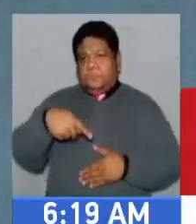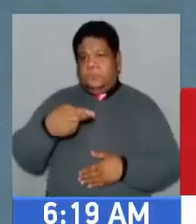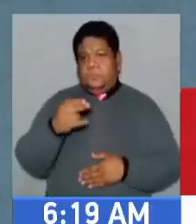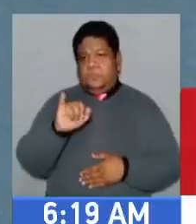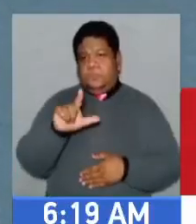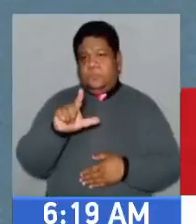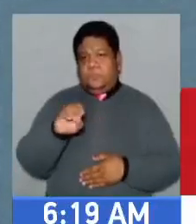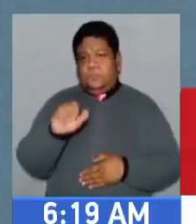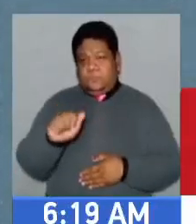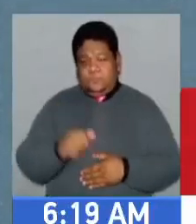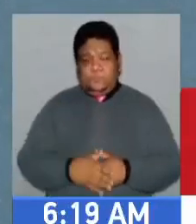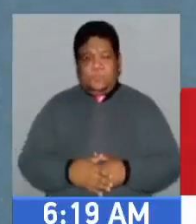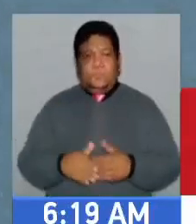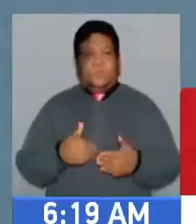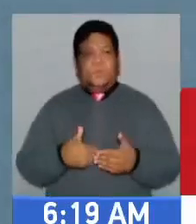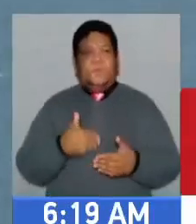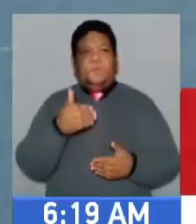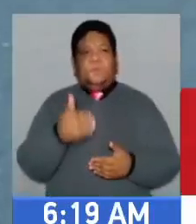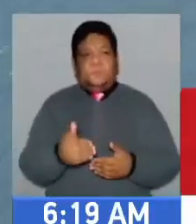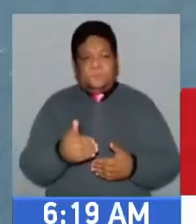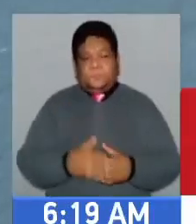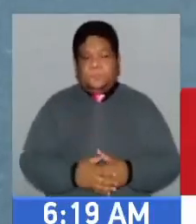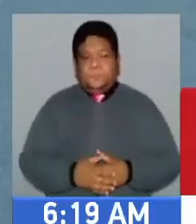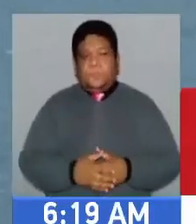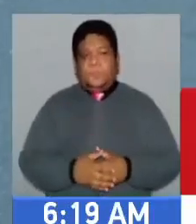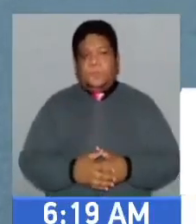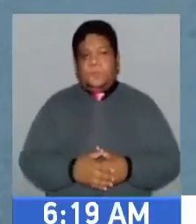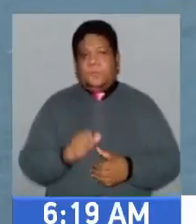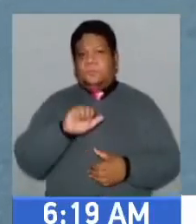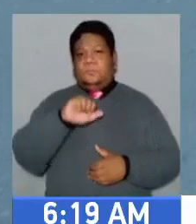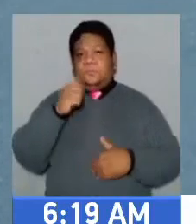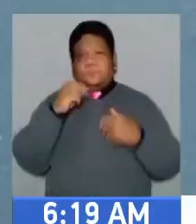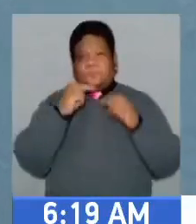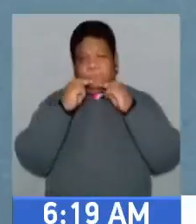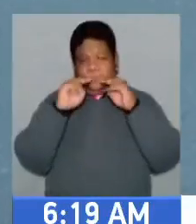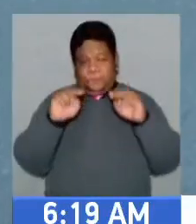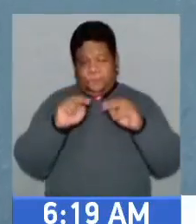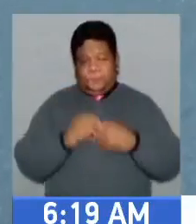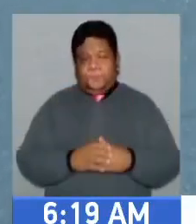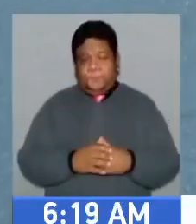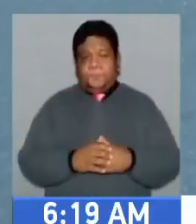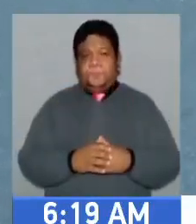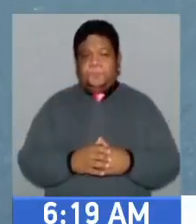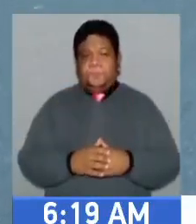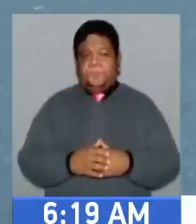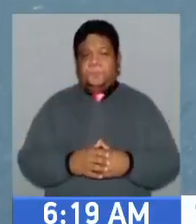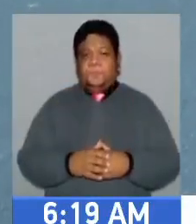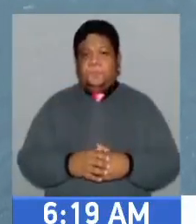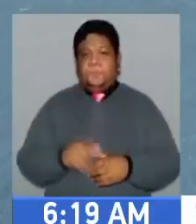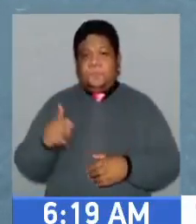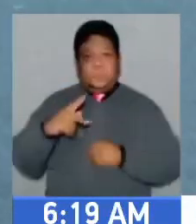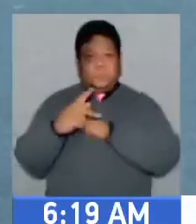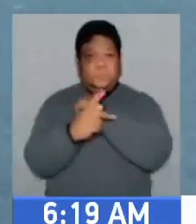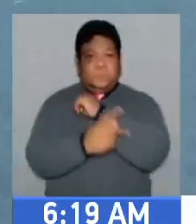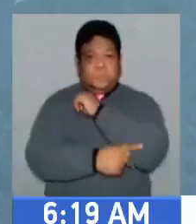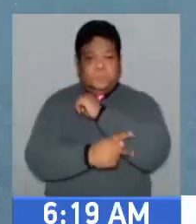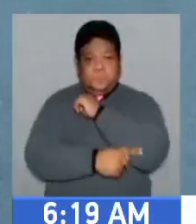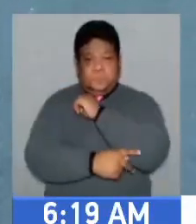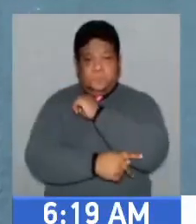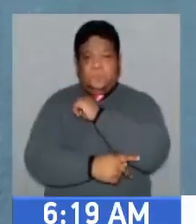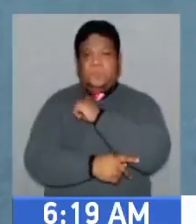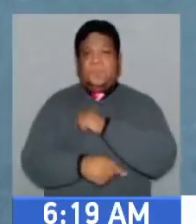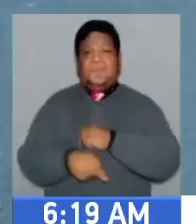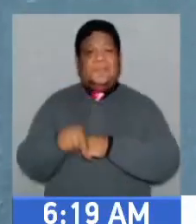pala sa ibang balita naman ho natin sa Southern Tagalog. Balikbiyahin na ngayong araw ang mga tsuper na sumali sa Tigil